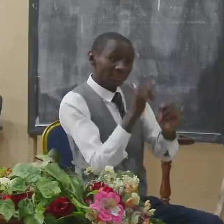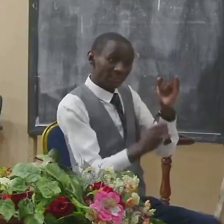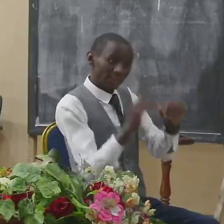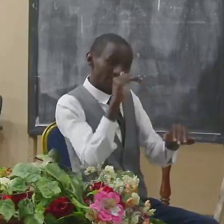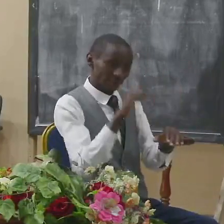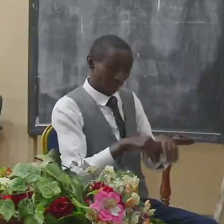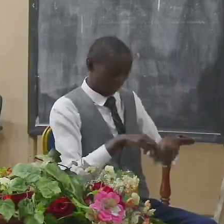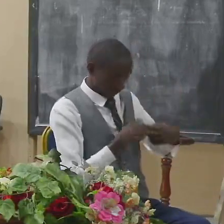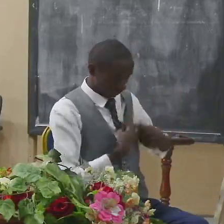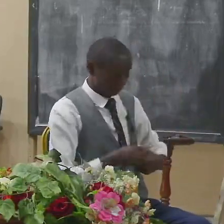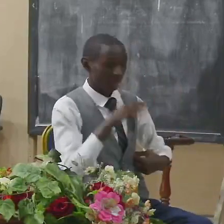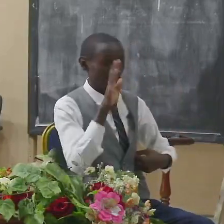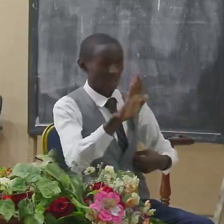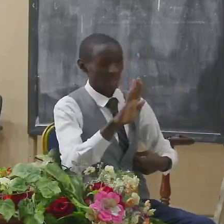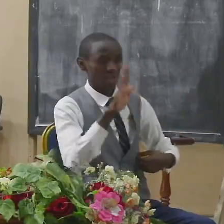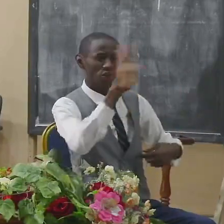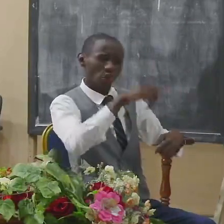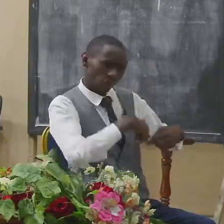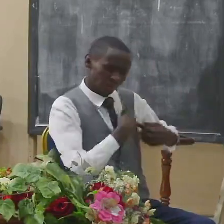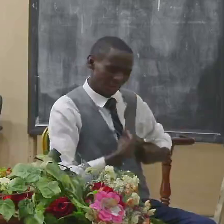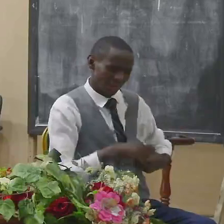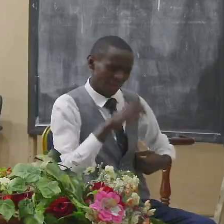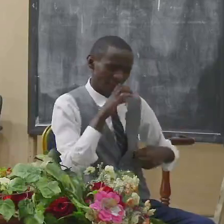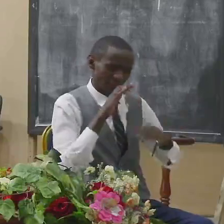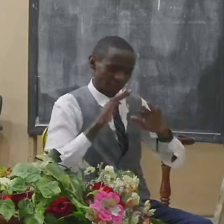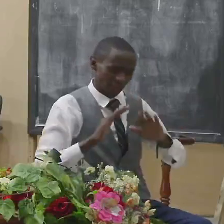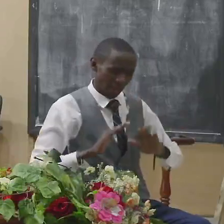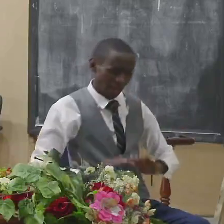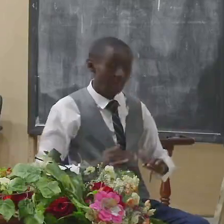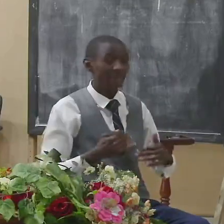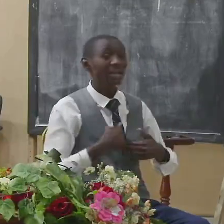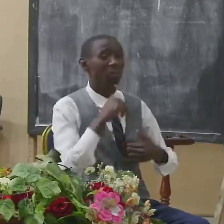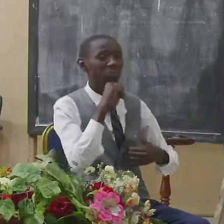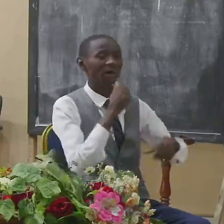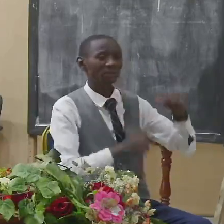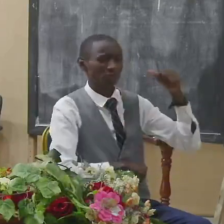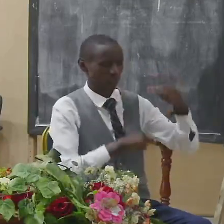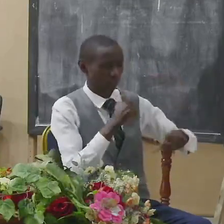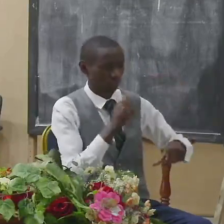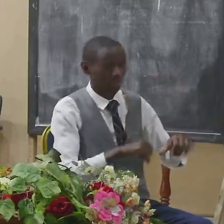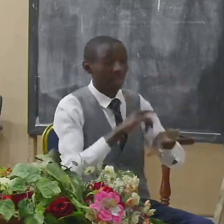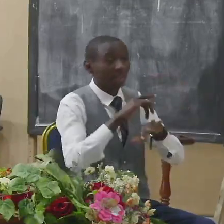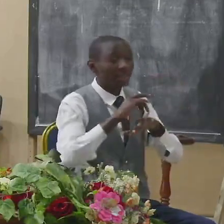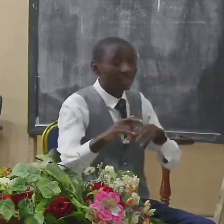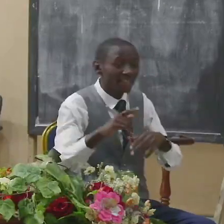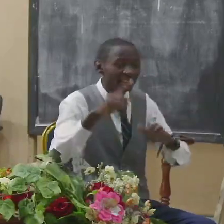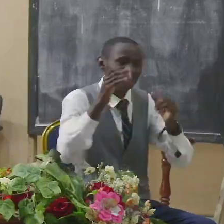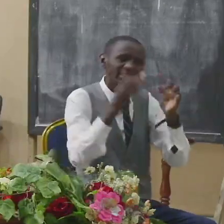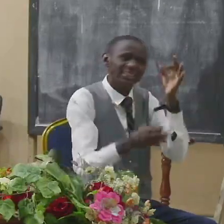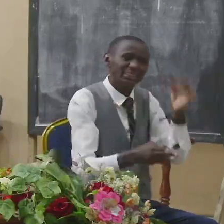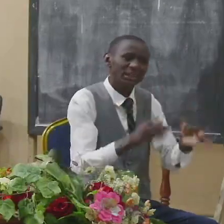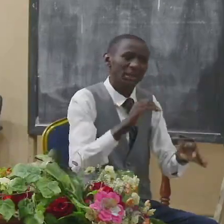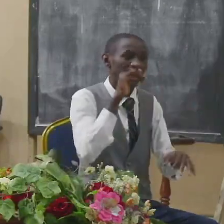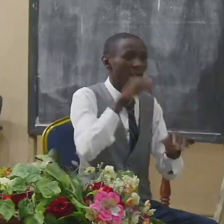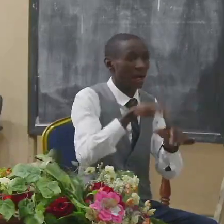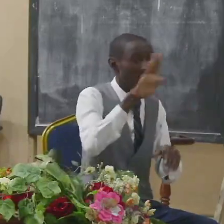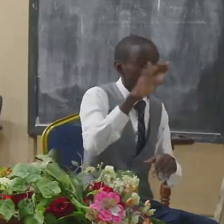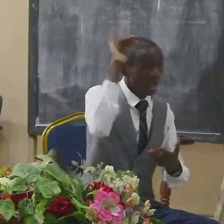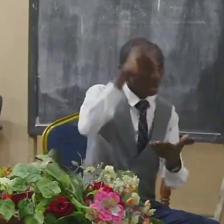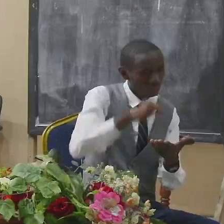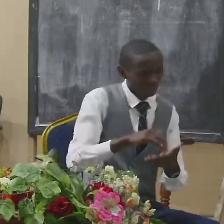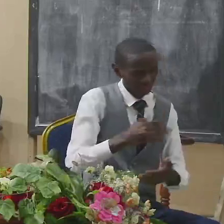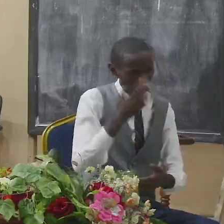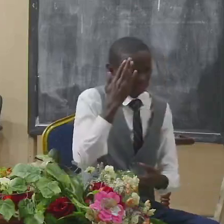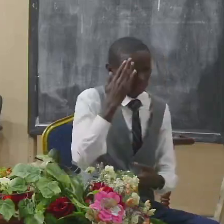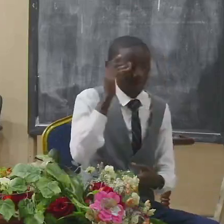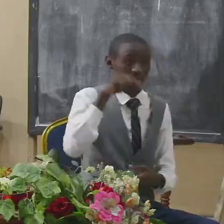Kama ndani ya moyo wako. Ton cœur est calme. Moyo wako inatulia. Y a pas de doute. Hamuna mashaka. Rien ne te condamne. Hakuna kienye kinakuhukumu. Tu sais que. Na